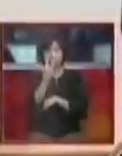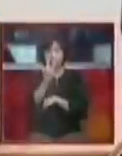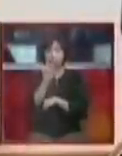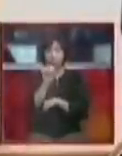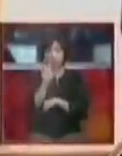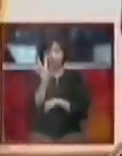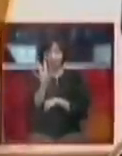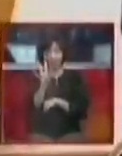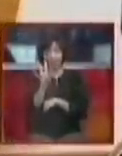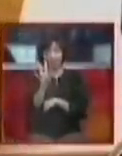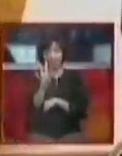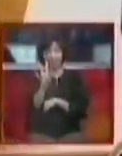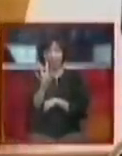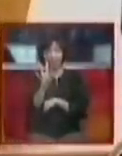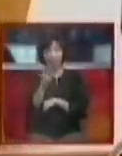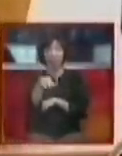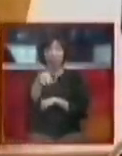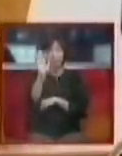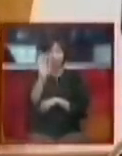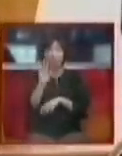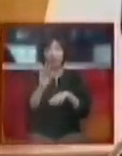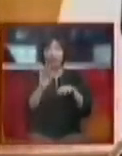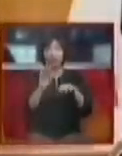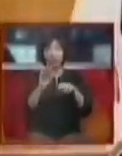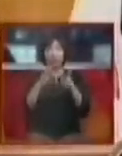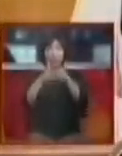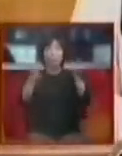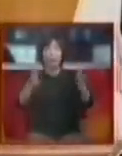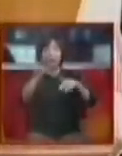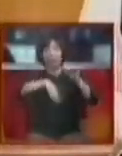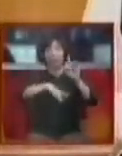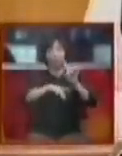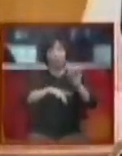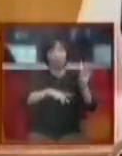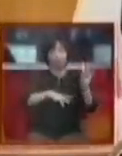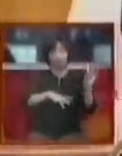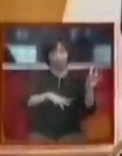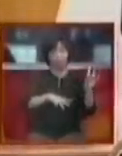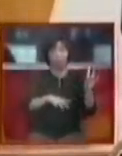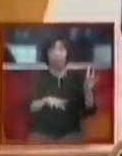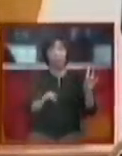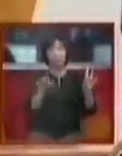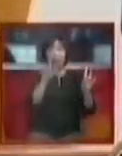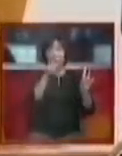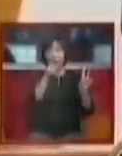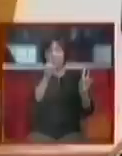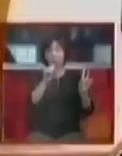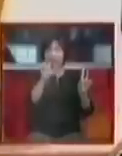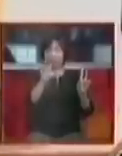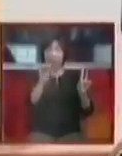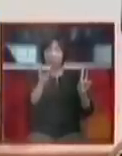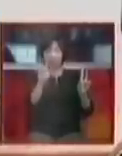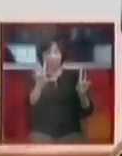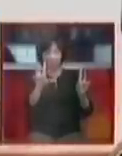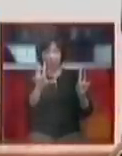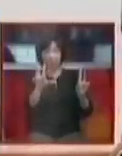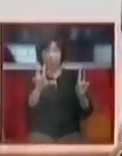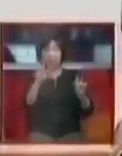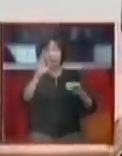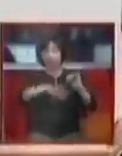292.7 ay mas malaki sa 177 at ang 37.13 ay mas malaki sa